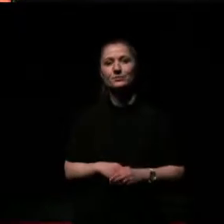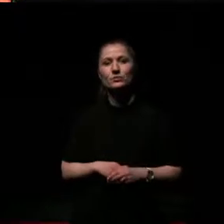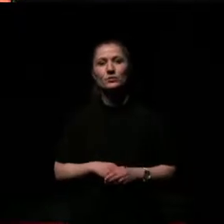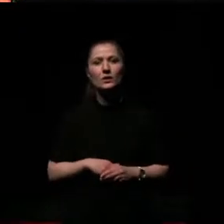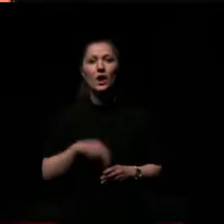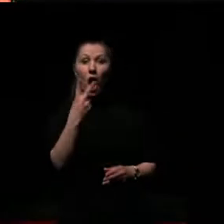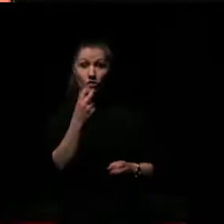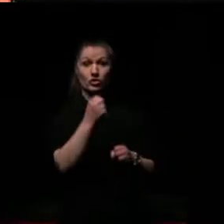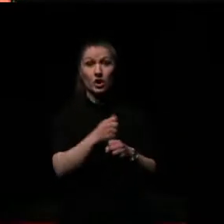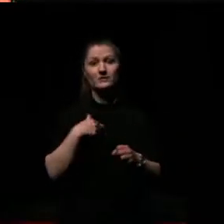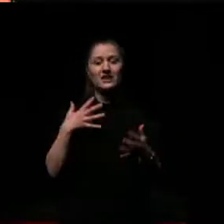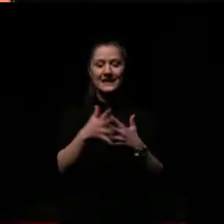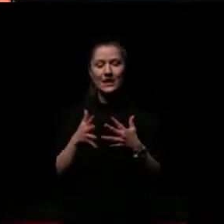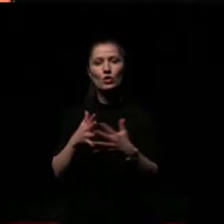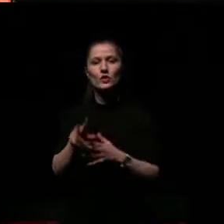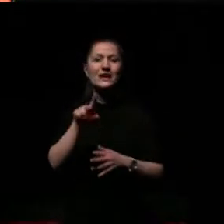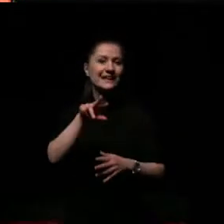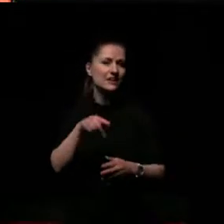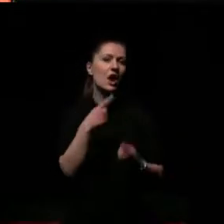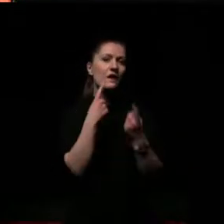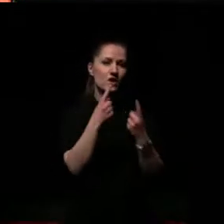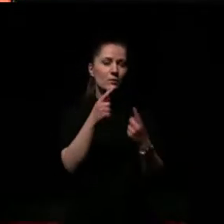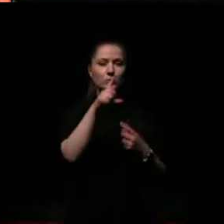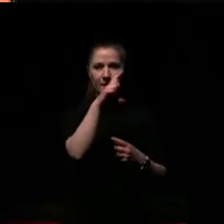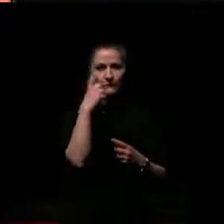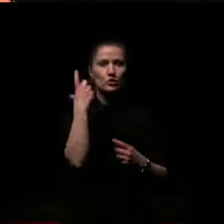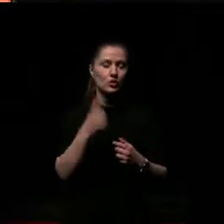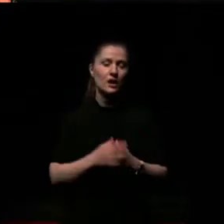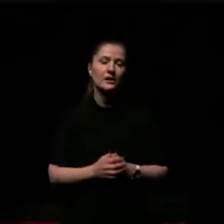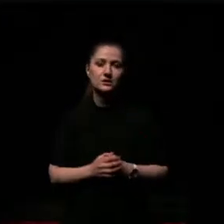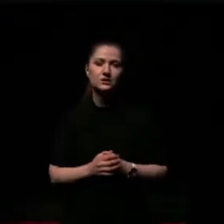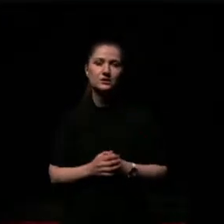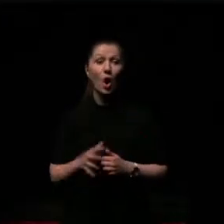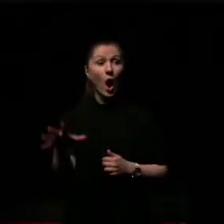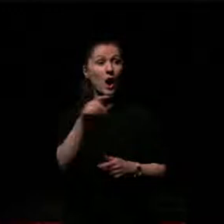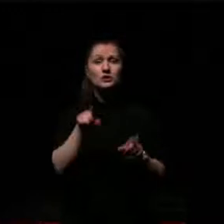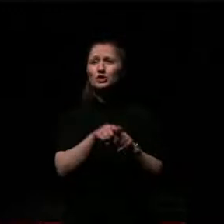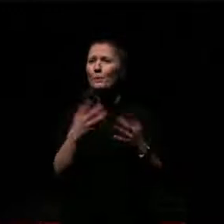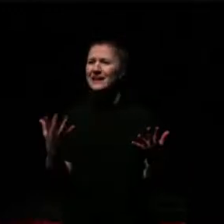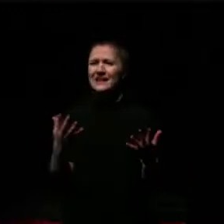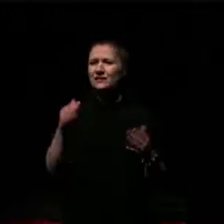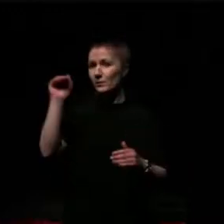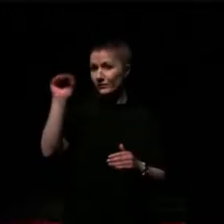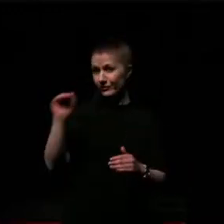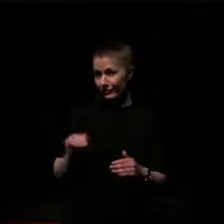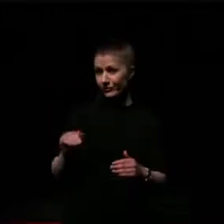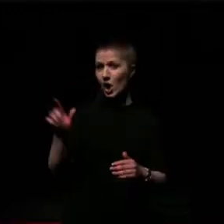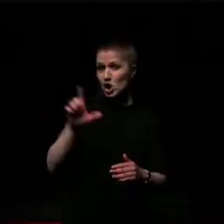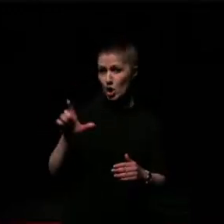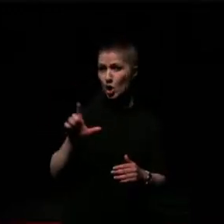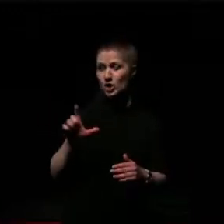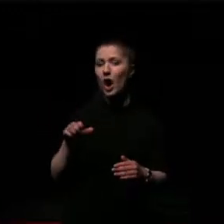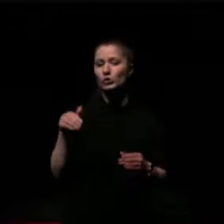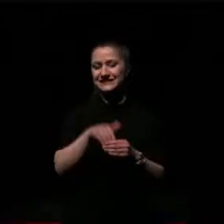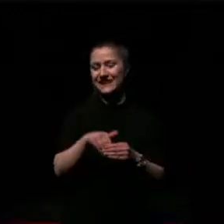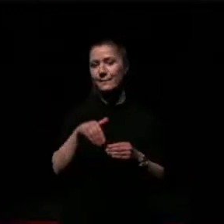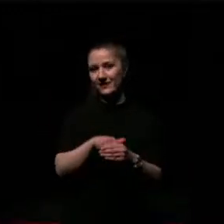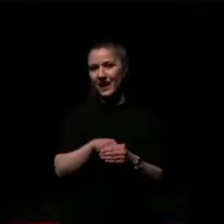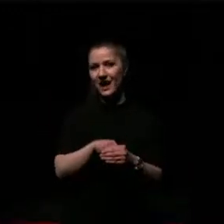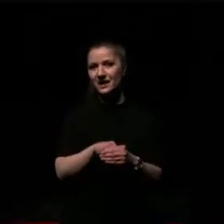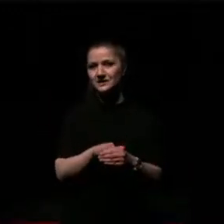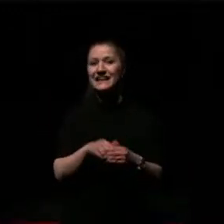Dette er andre gang vi skal gjennomføre digitalt valg på samfunnet. Så alle som ikke var her på lørdag og stemte, jeg har lyst til at dere skal gå